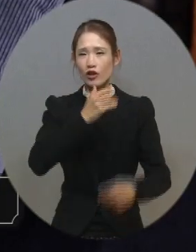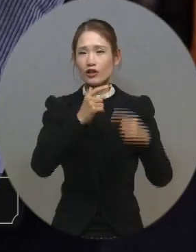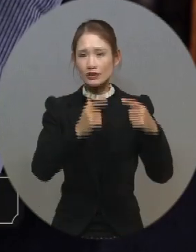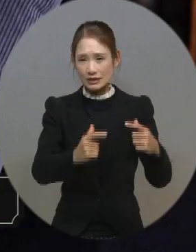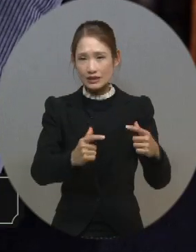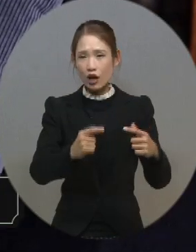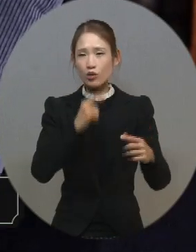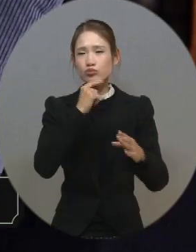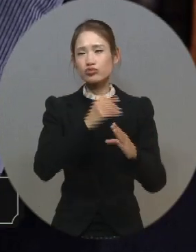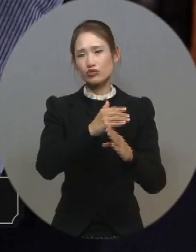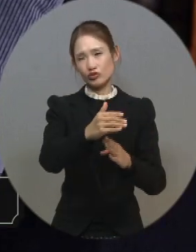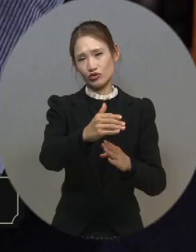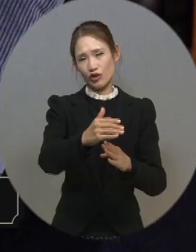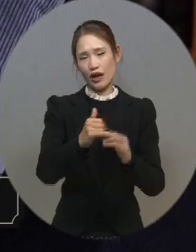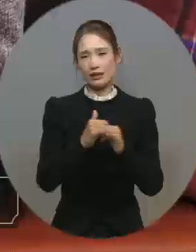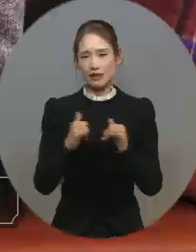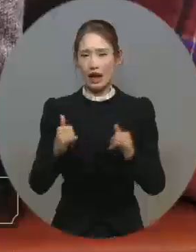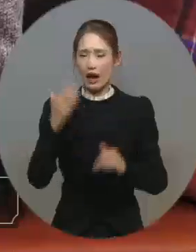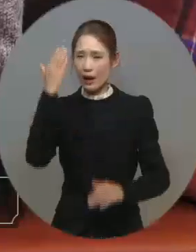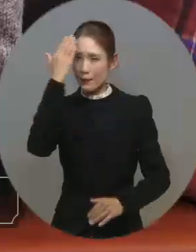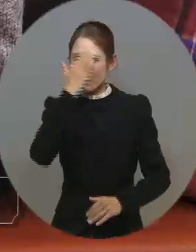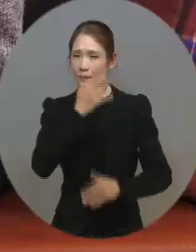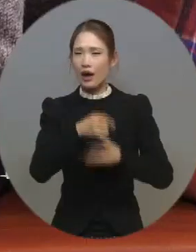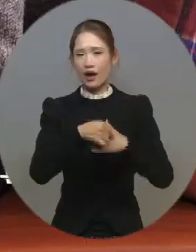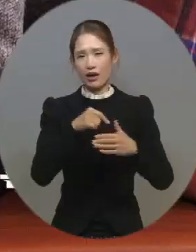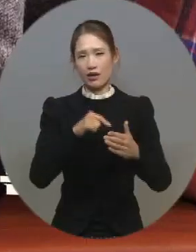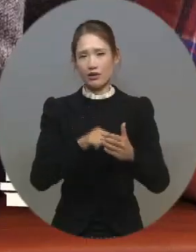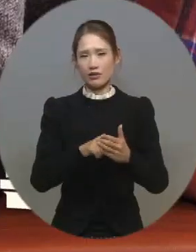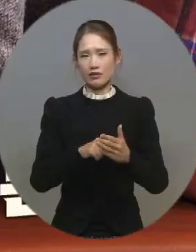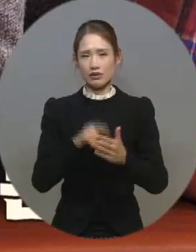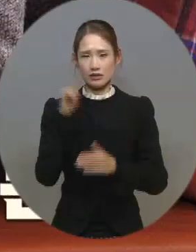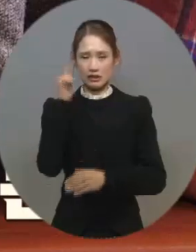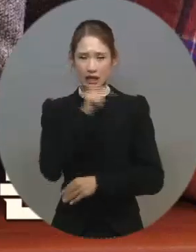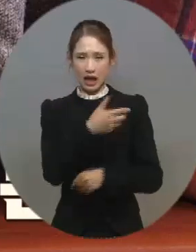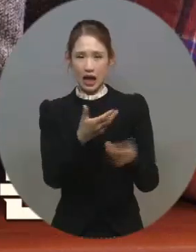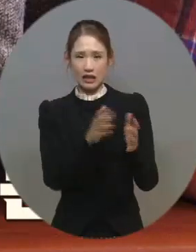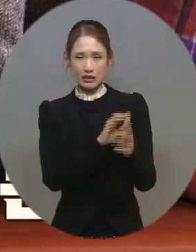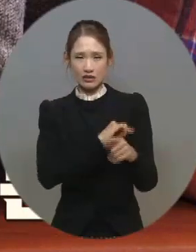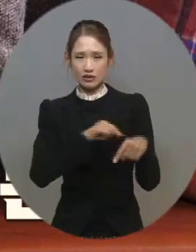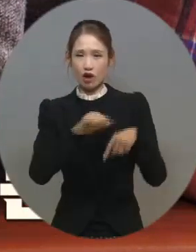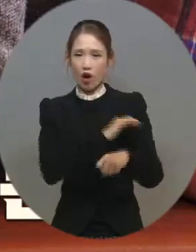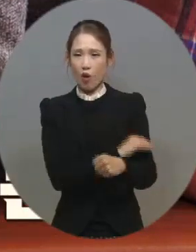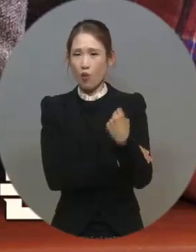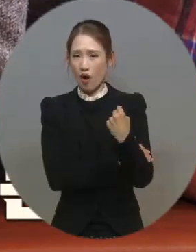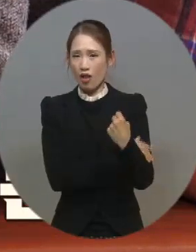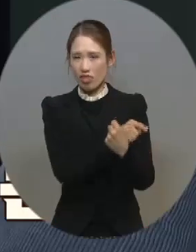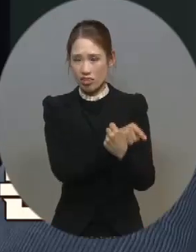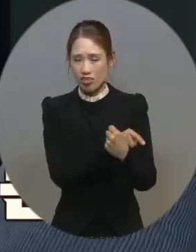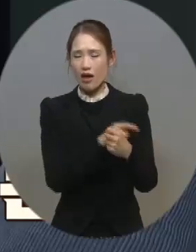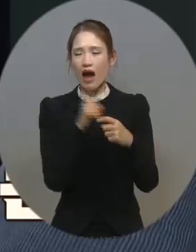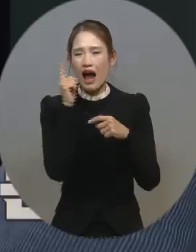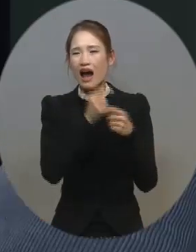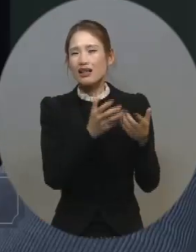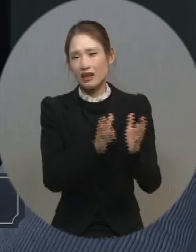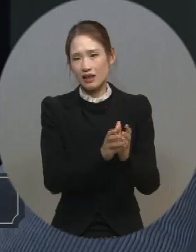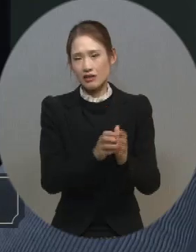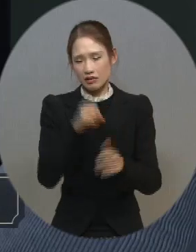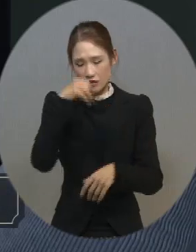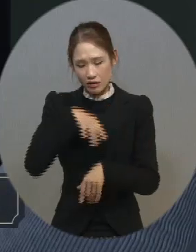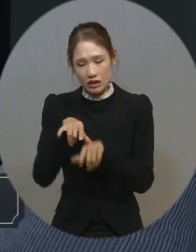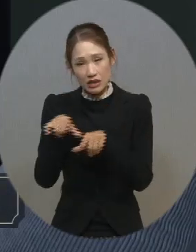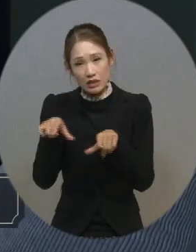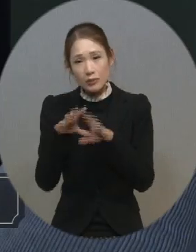북한이에요. 사람들의 마음이 순수합니다. 그래요. 요 악당들은 이 정권 잡은 그 놈들은 악당들인데 일반